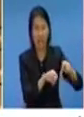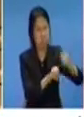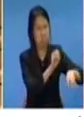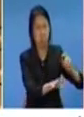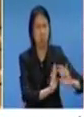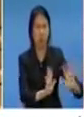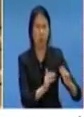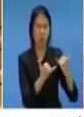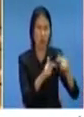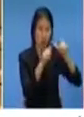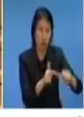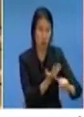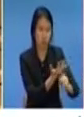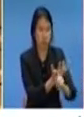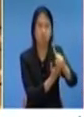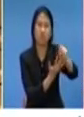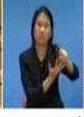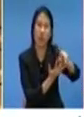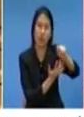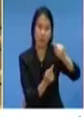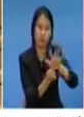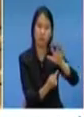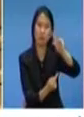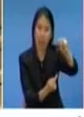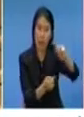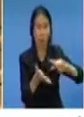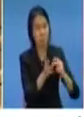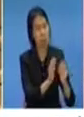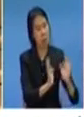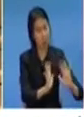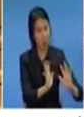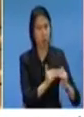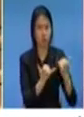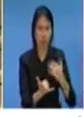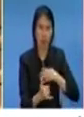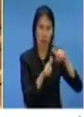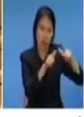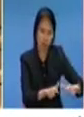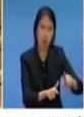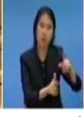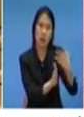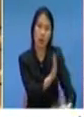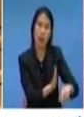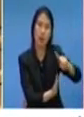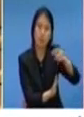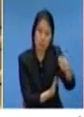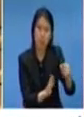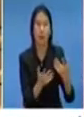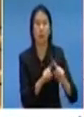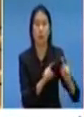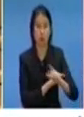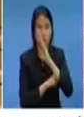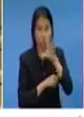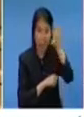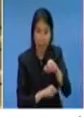ลงตอนนี้ก็เหลือ20ตันถ้าท่านทำการปฏิรูปพลังงานทดแทนจากขยะจาก